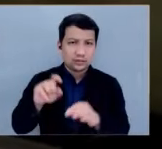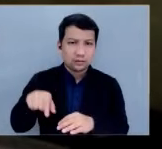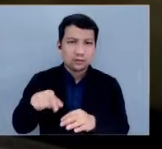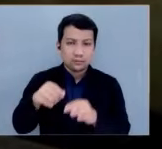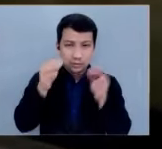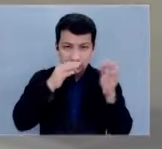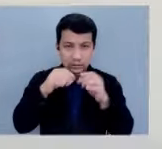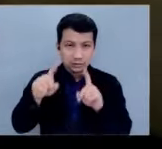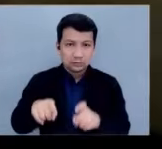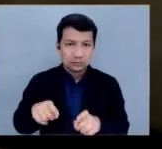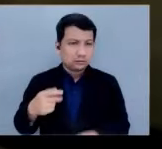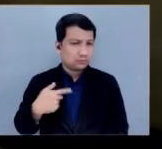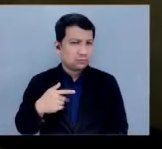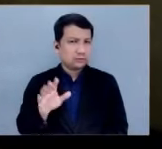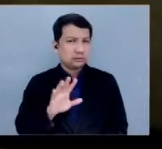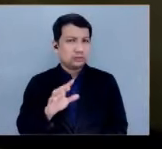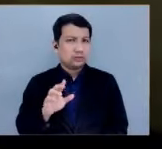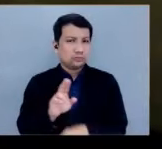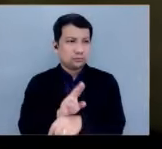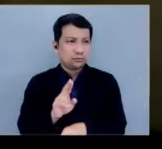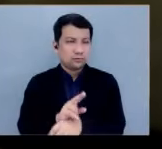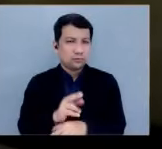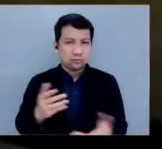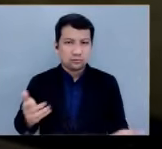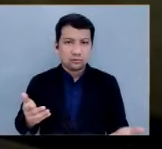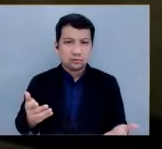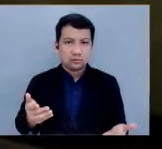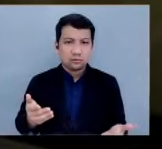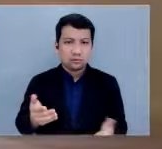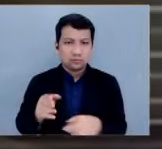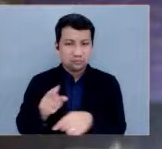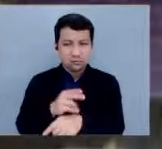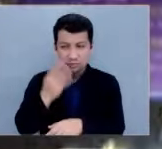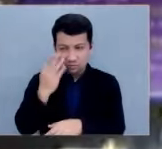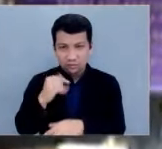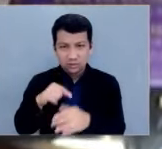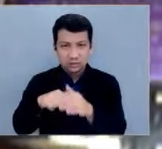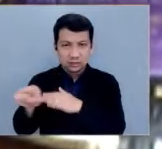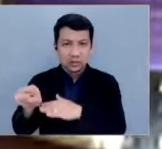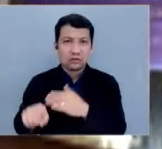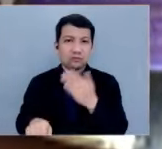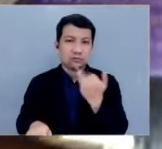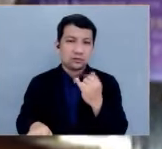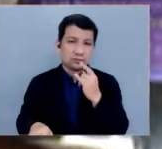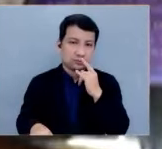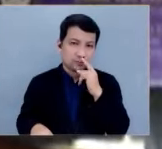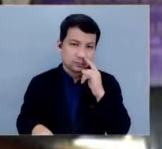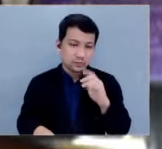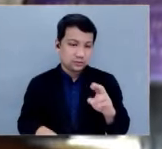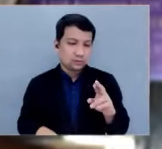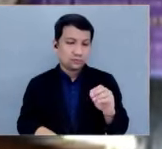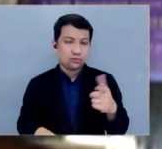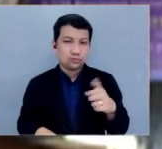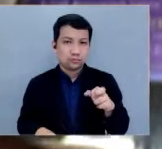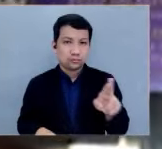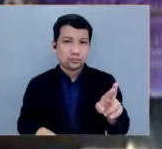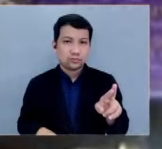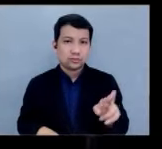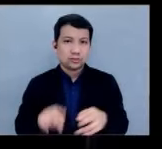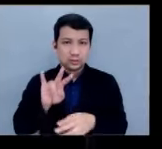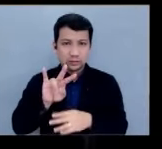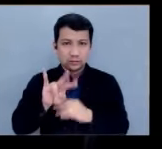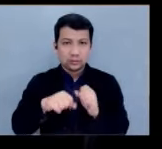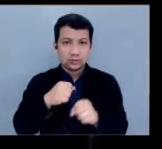hindi ako magamit. Kung wala ka namang hindi ka man ang gagamit, bakit ka tatakas? Si Mang Roger naman, na 7 taon ng bus